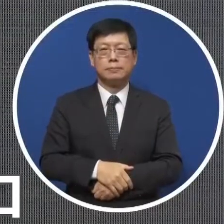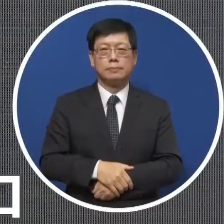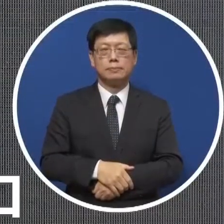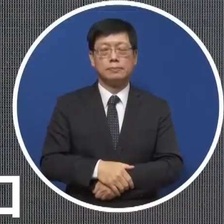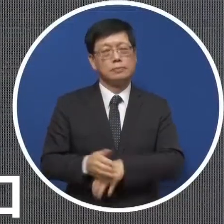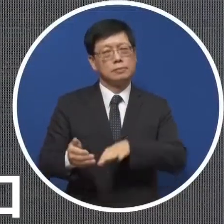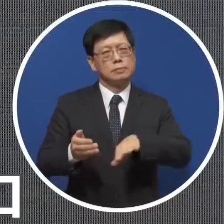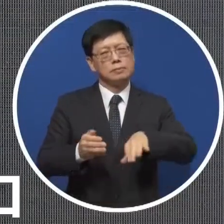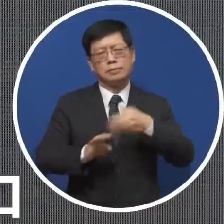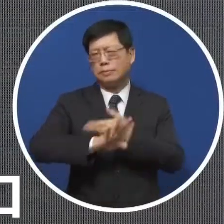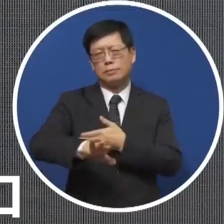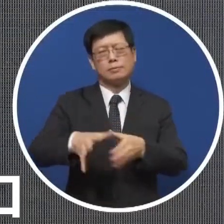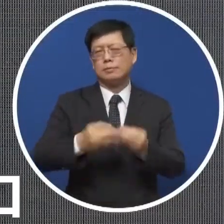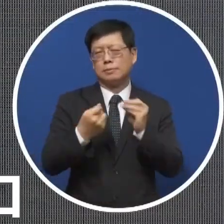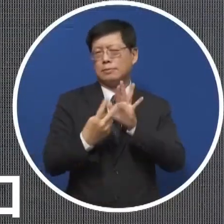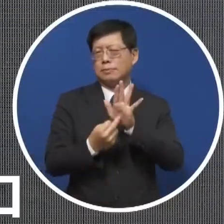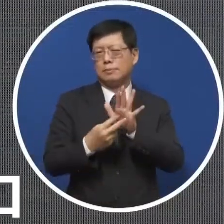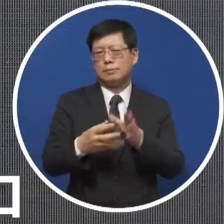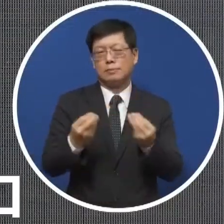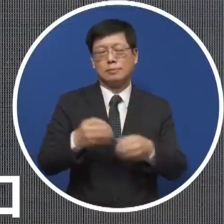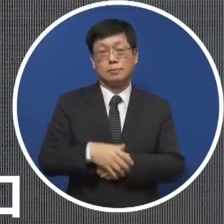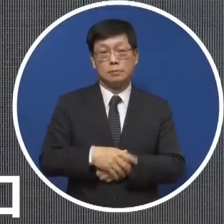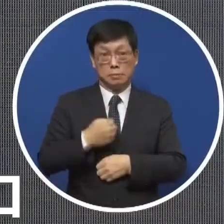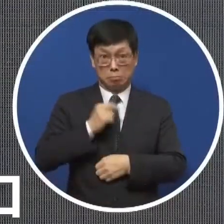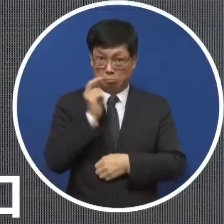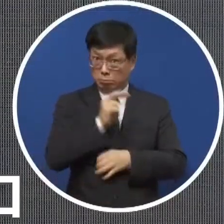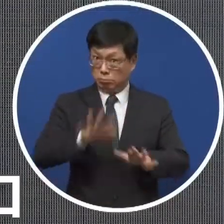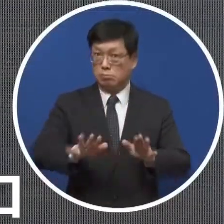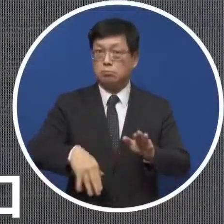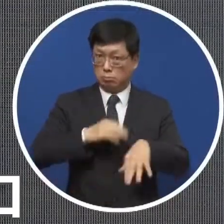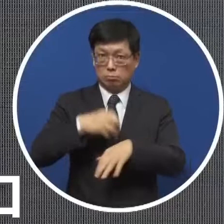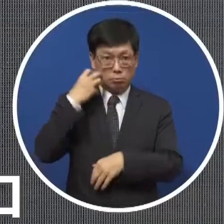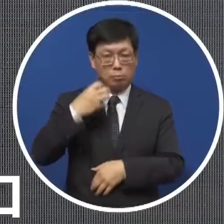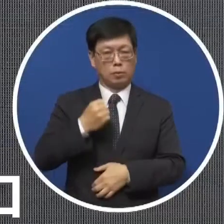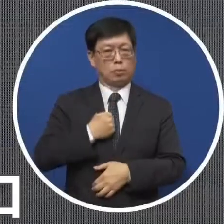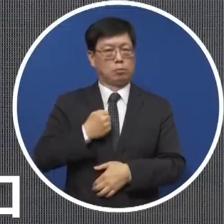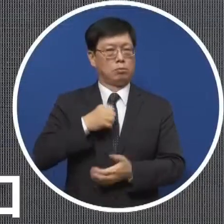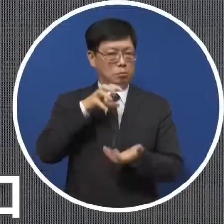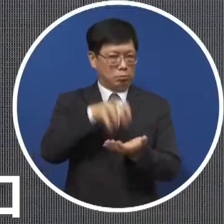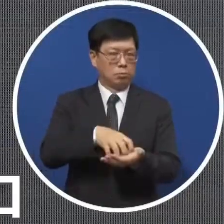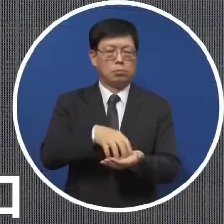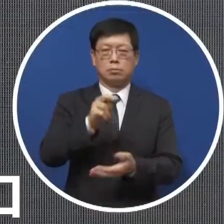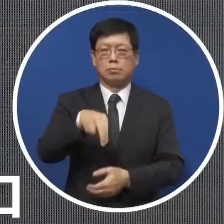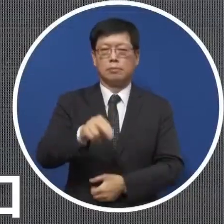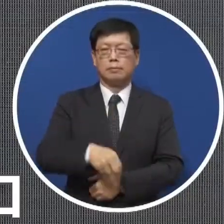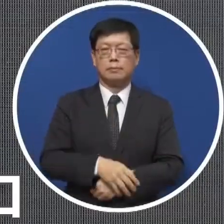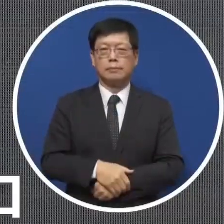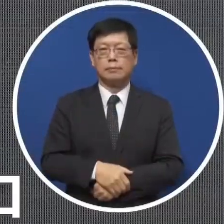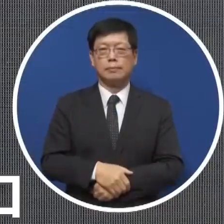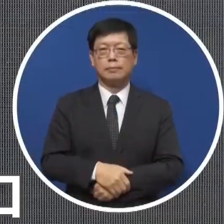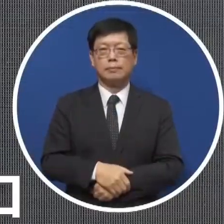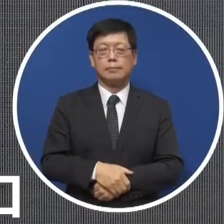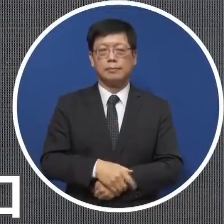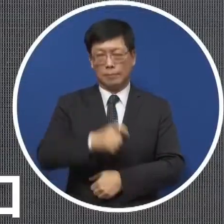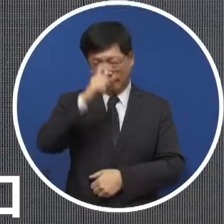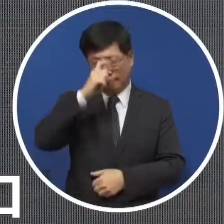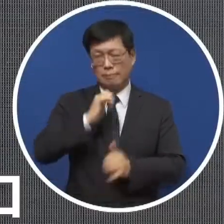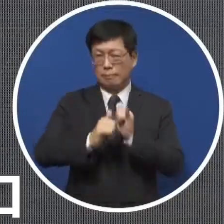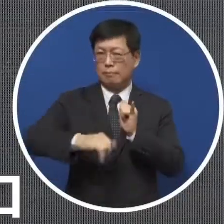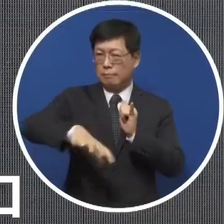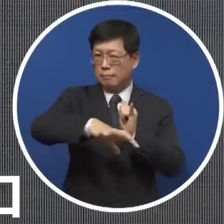其他不用多讲，你看这个结果就可以证明一切。希望国人同